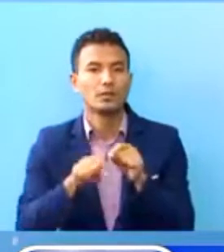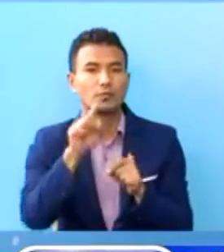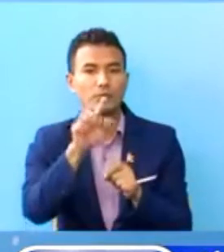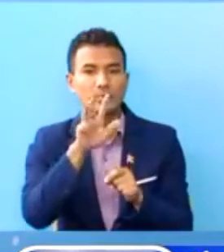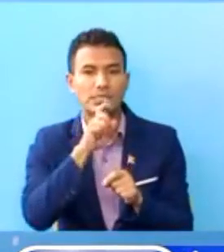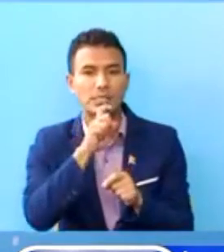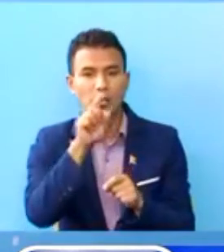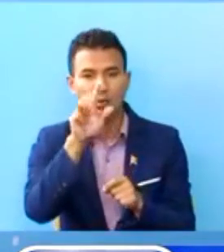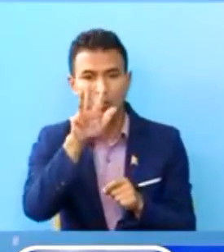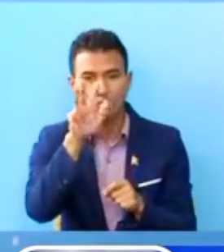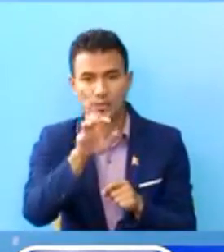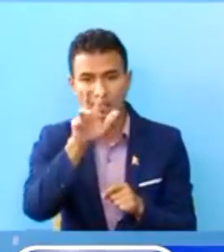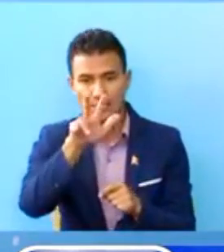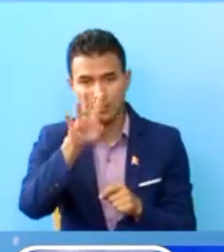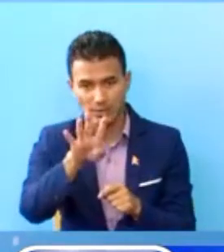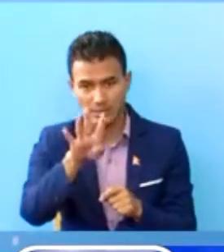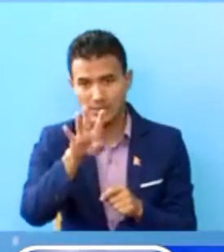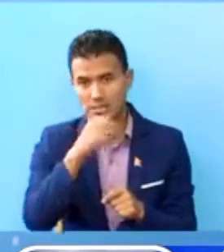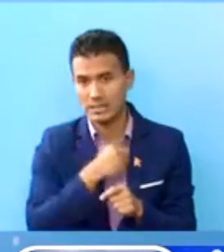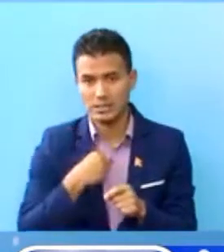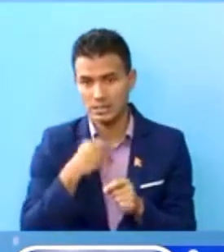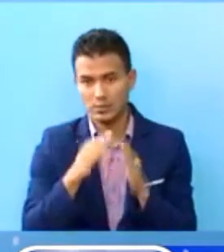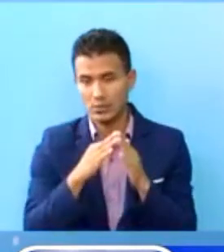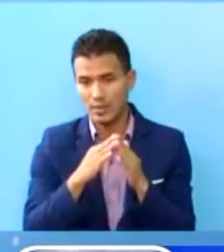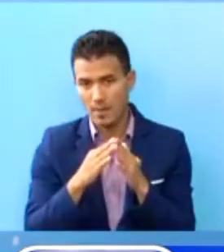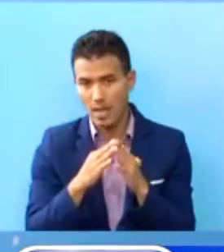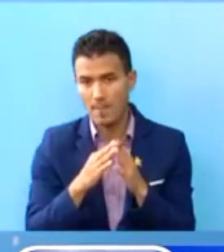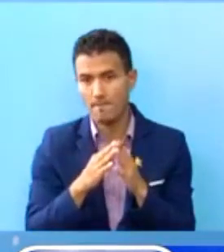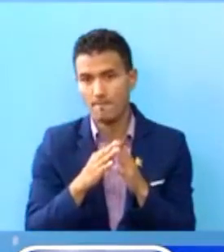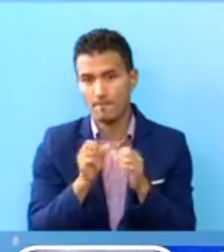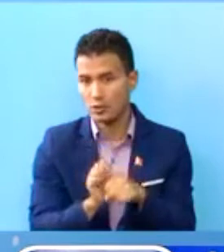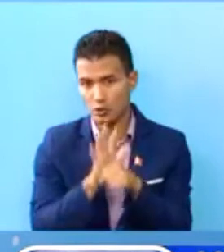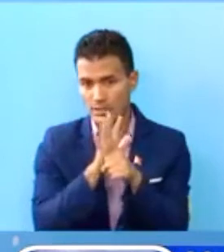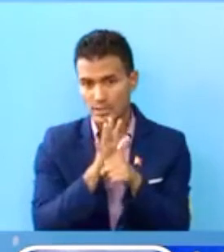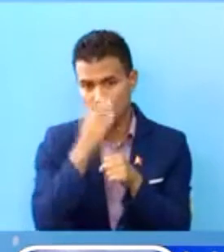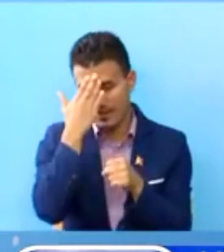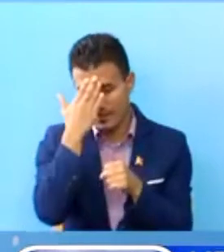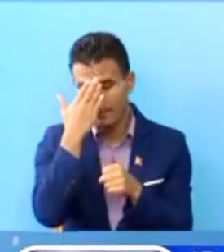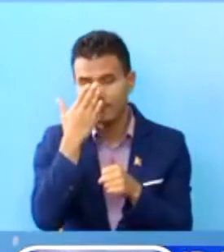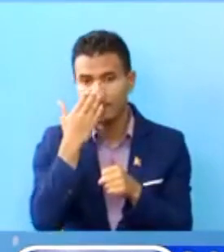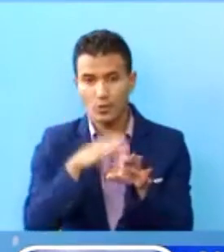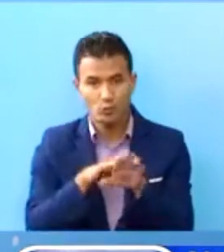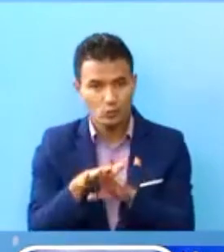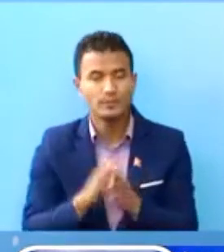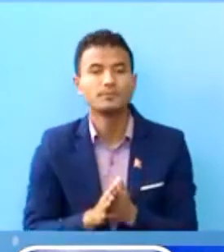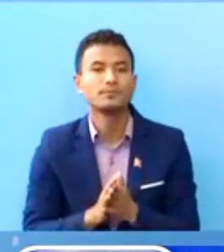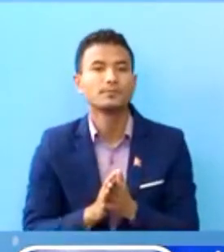गते 9,084 हुनुहुन्थ्यो आइसोलेसनमा सक्रिय रूपले संक्रमित